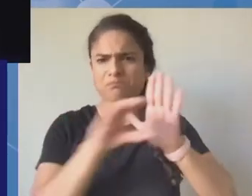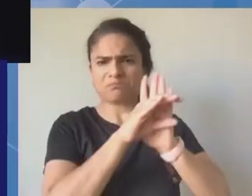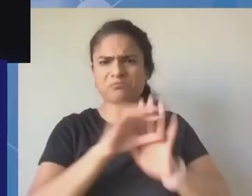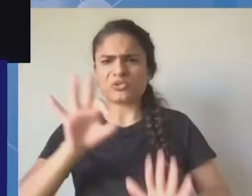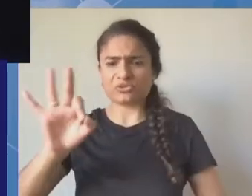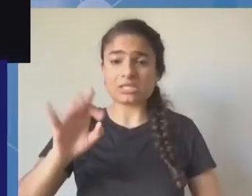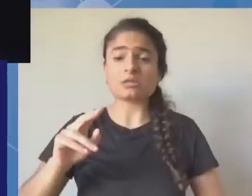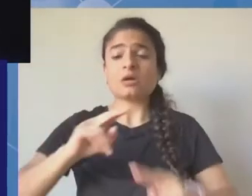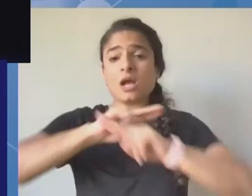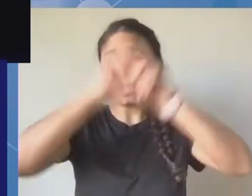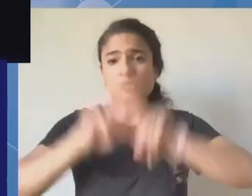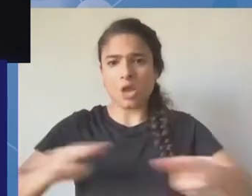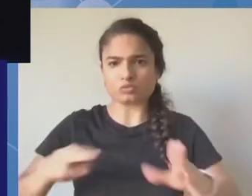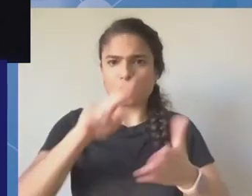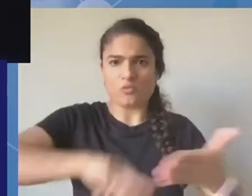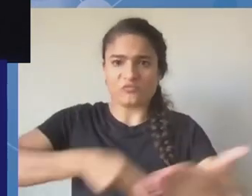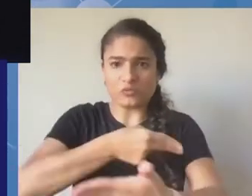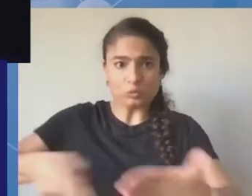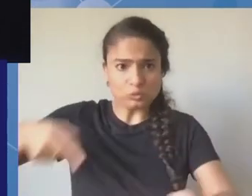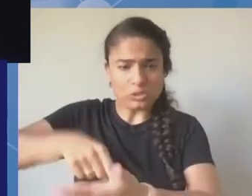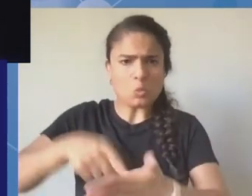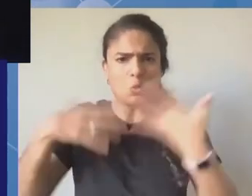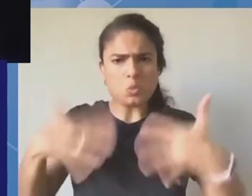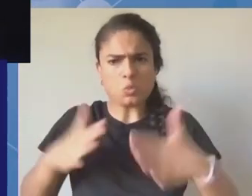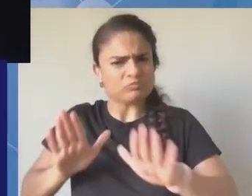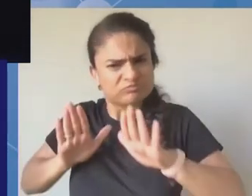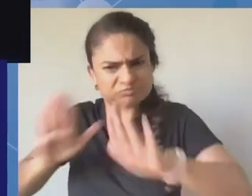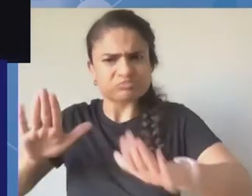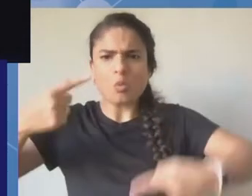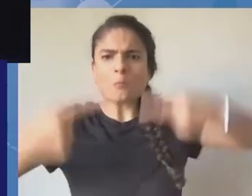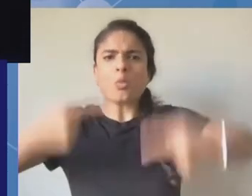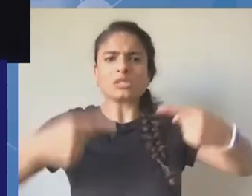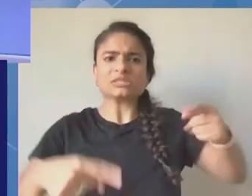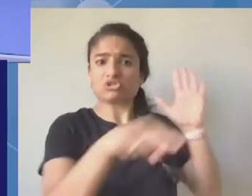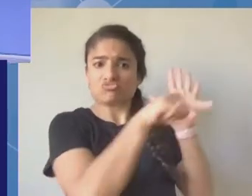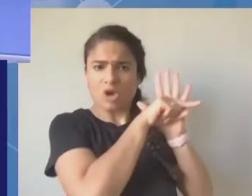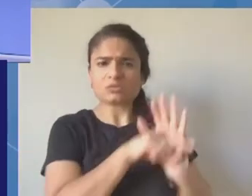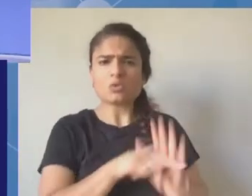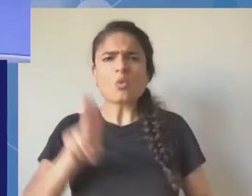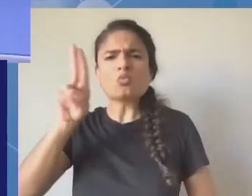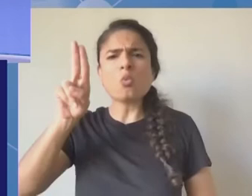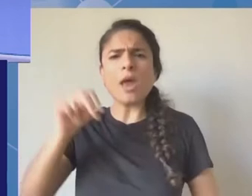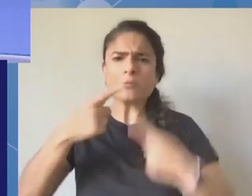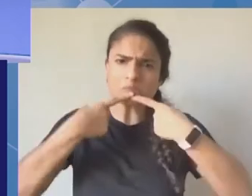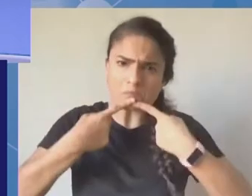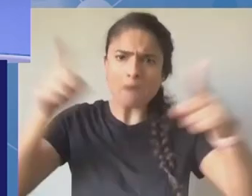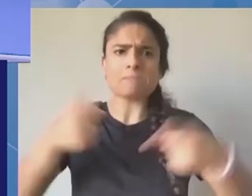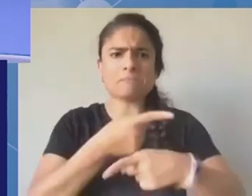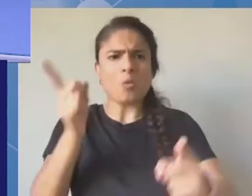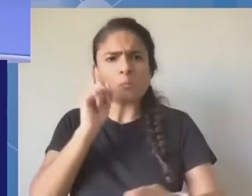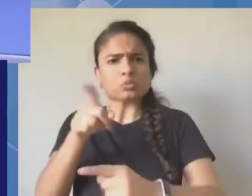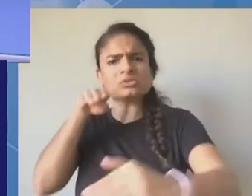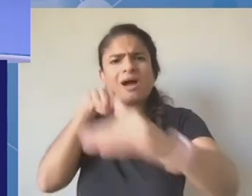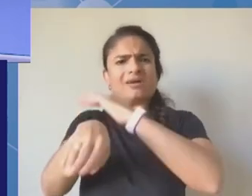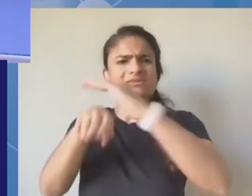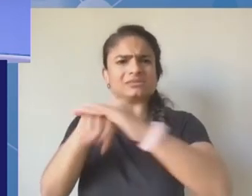望倡议所有的国家都能够反对这些事情，能够使得所有的